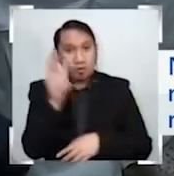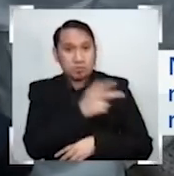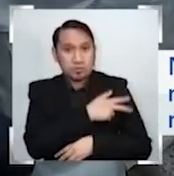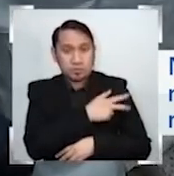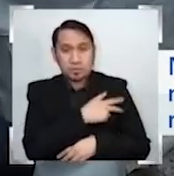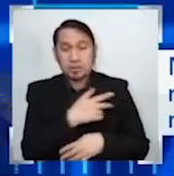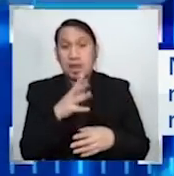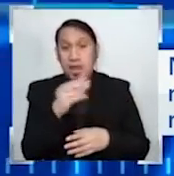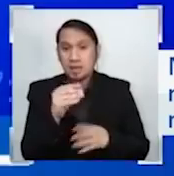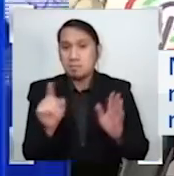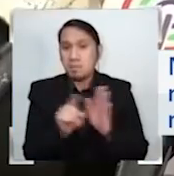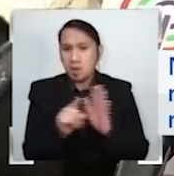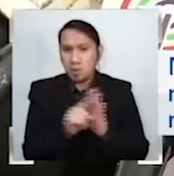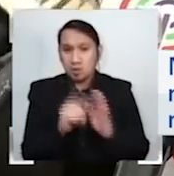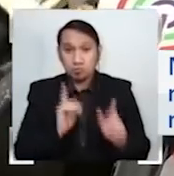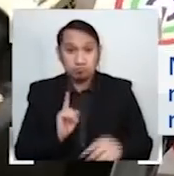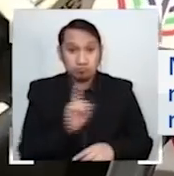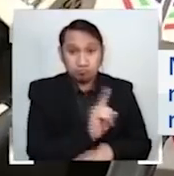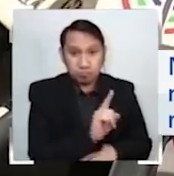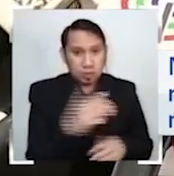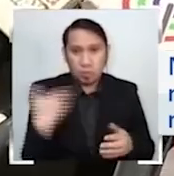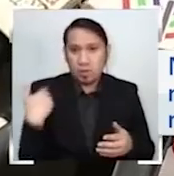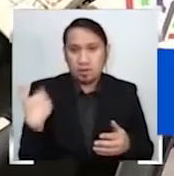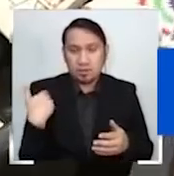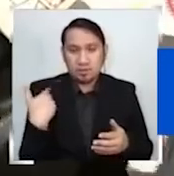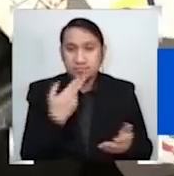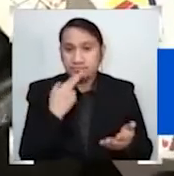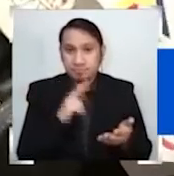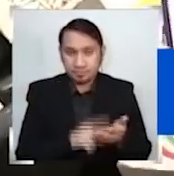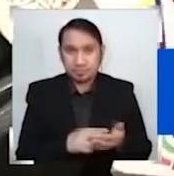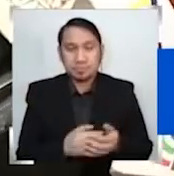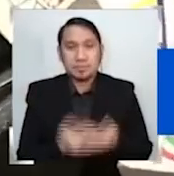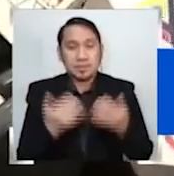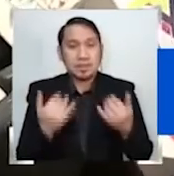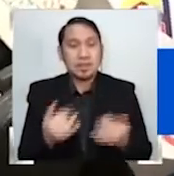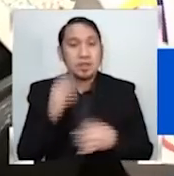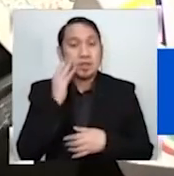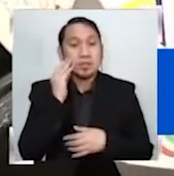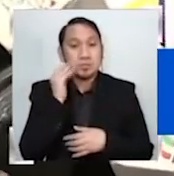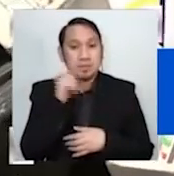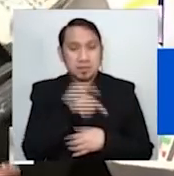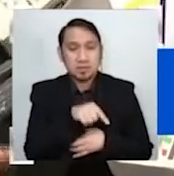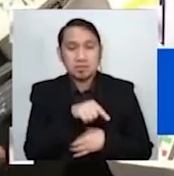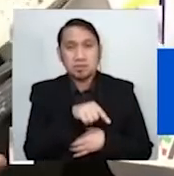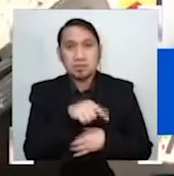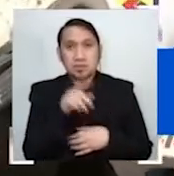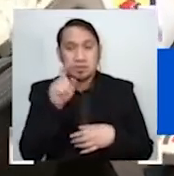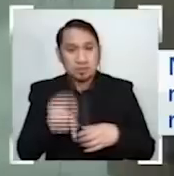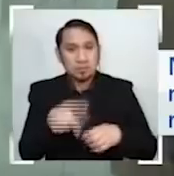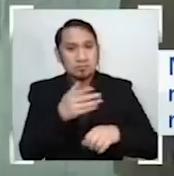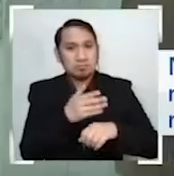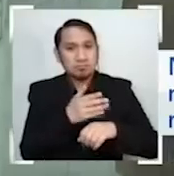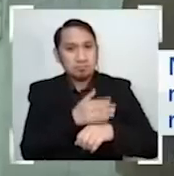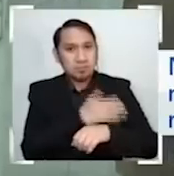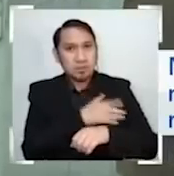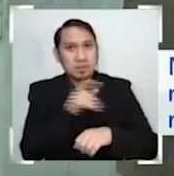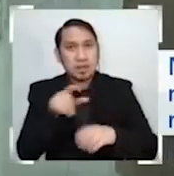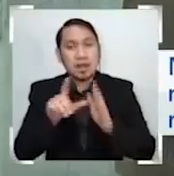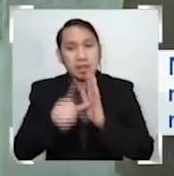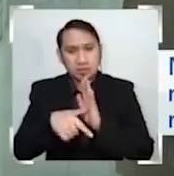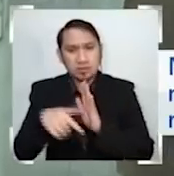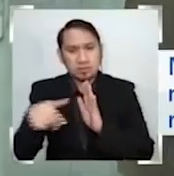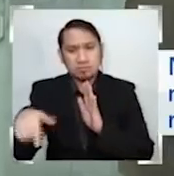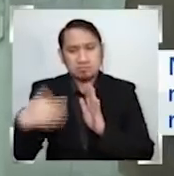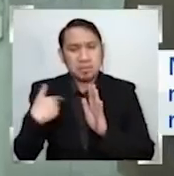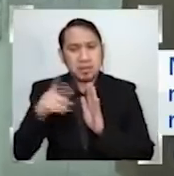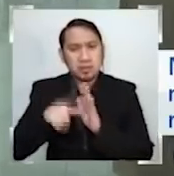ang walk-in. Once that the experience of the pharmacist had been enhanced, later magkaroon tayong mga walk-ins. Sa mga susunod